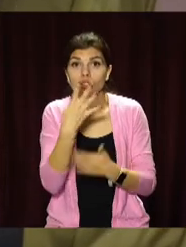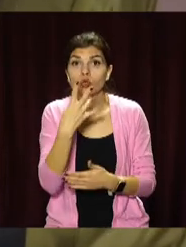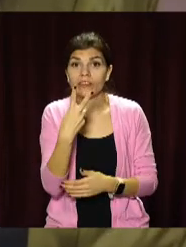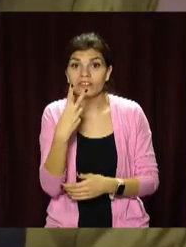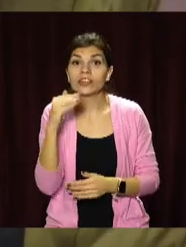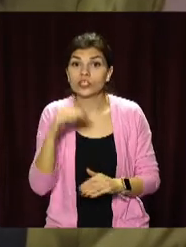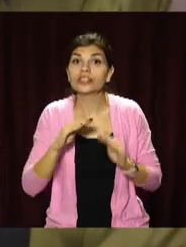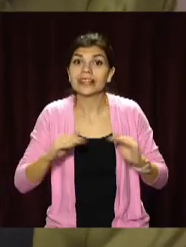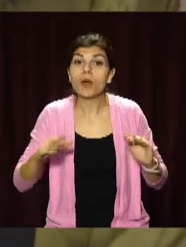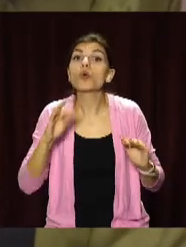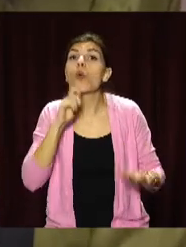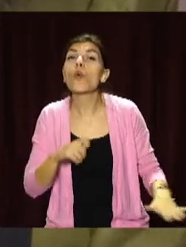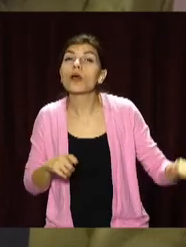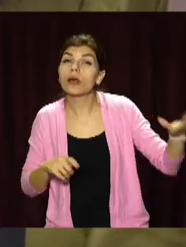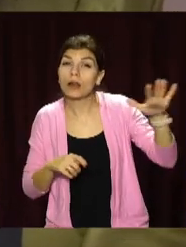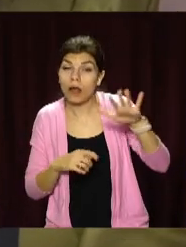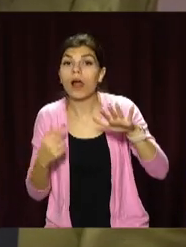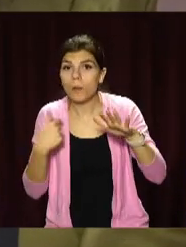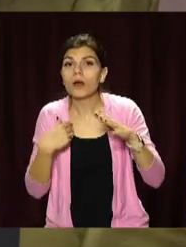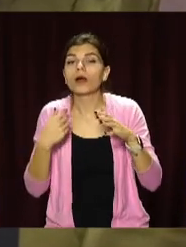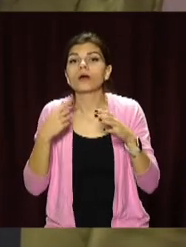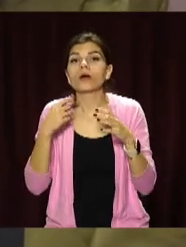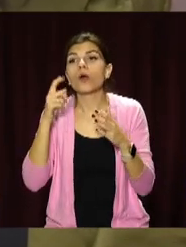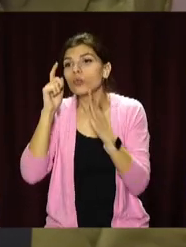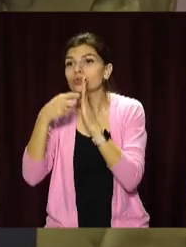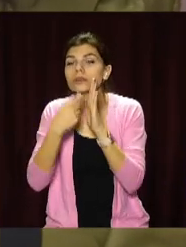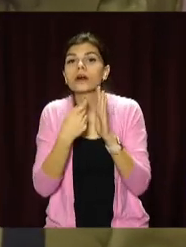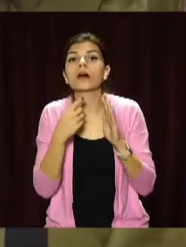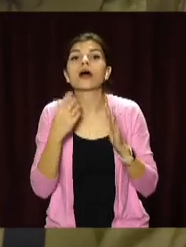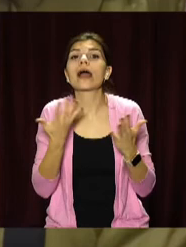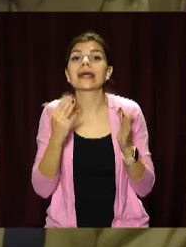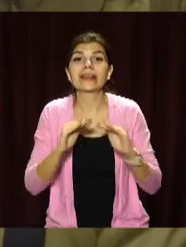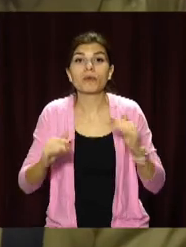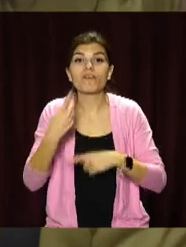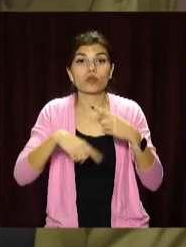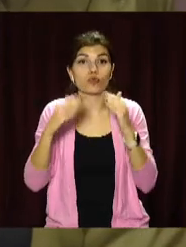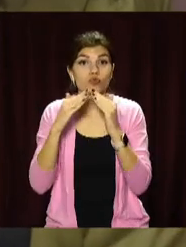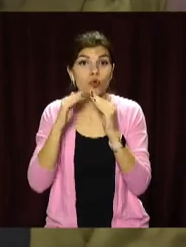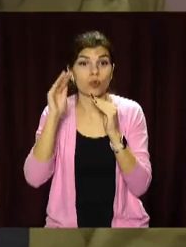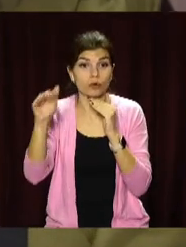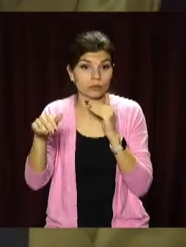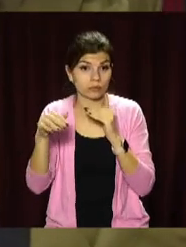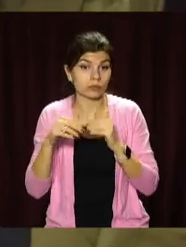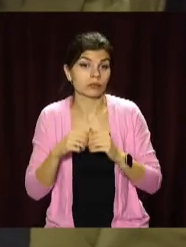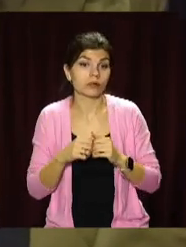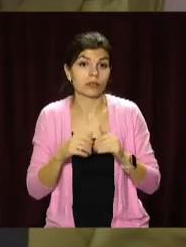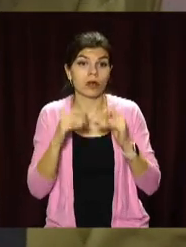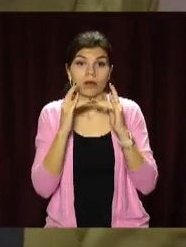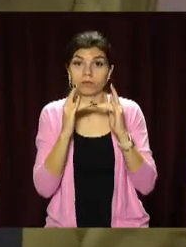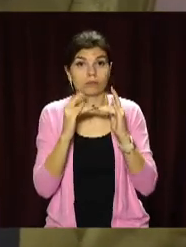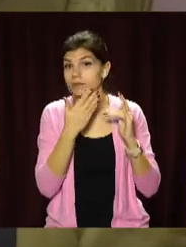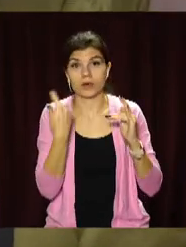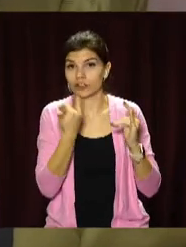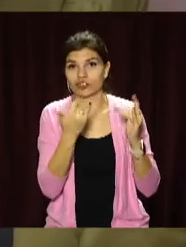тисячі дітей. Далі ми співпрацювали з сім'ями, які повернули дітей додому, не повертаючи їх до інтернатних